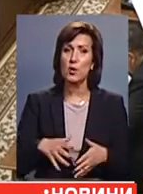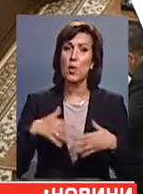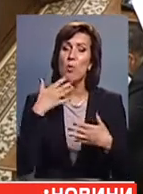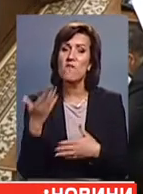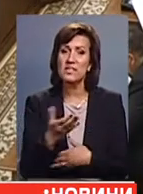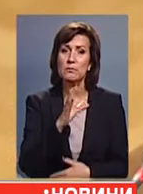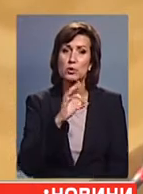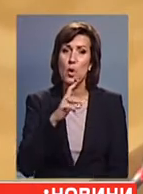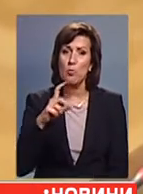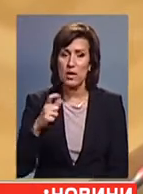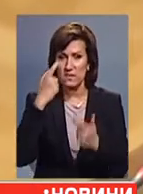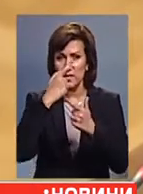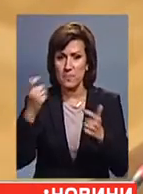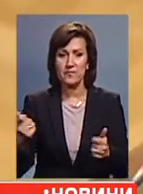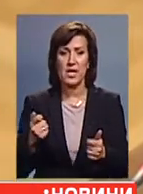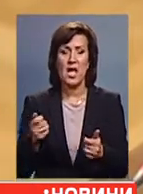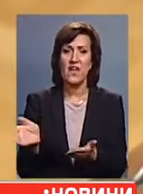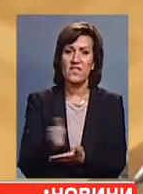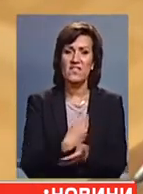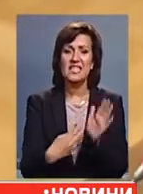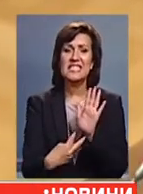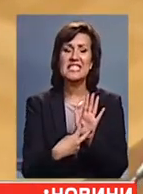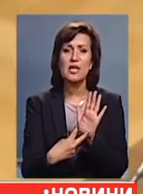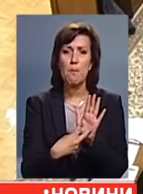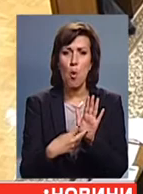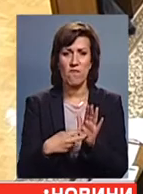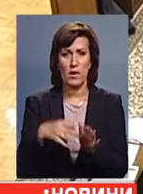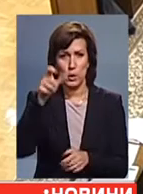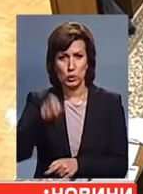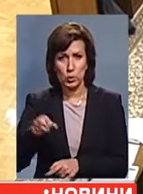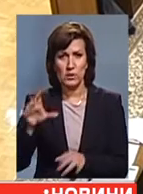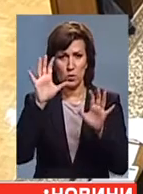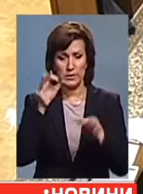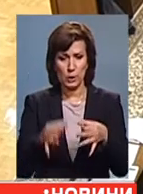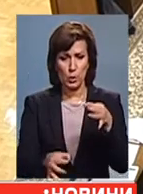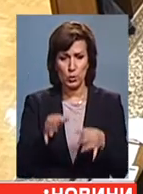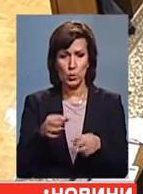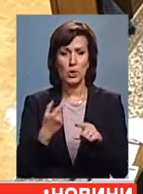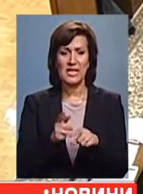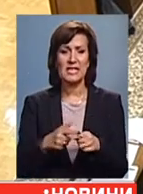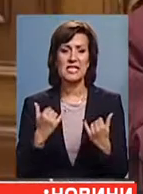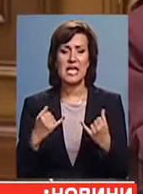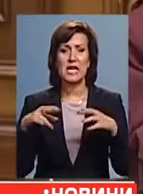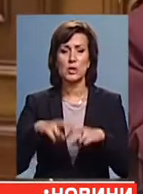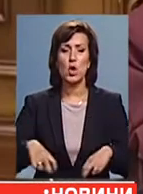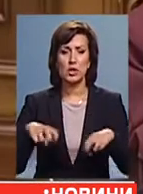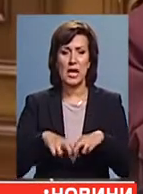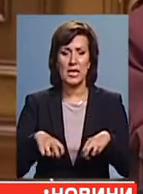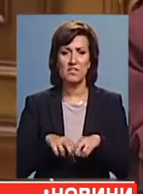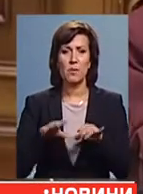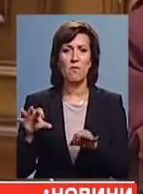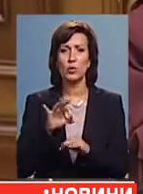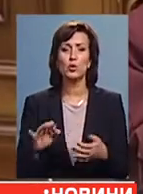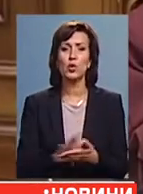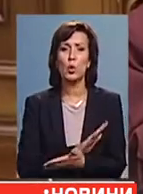Єгор Соболєв заявив відвід сімом суддям Конституційного суду, які зараз розглядають провадження